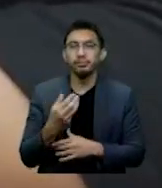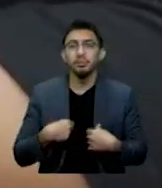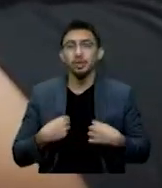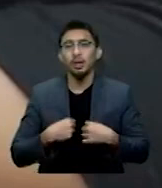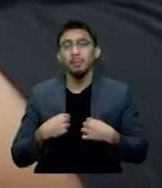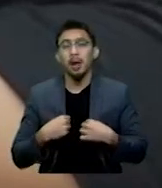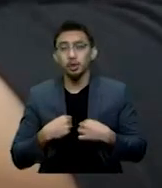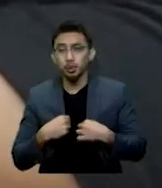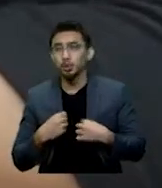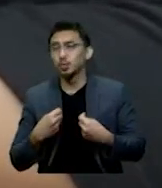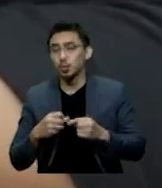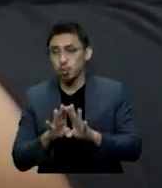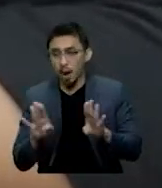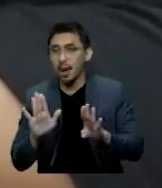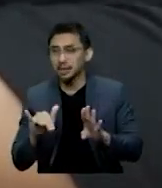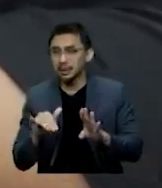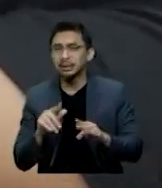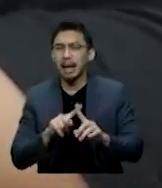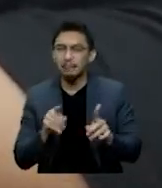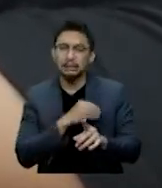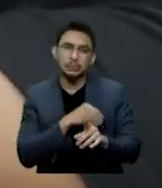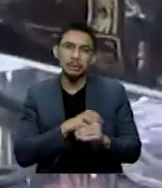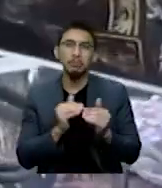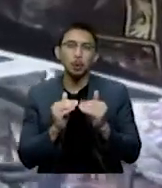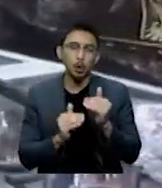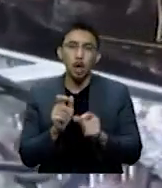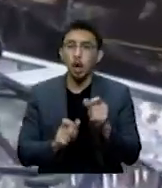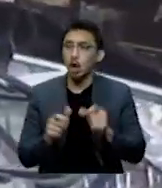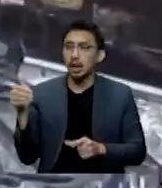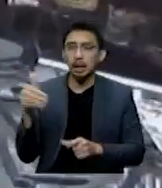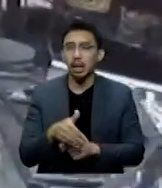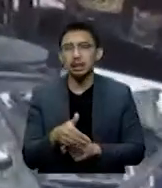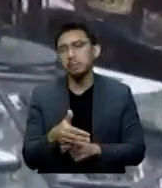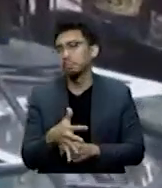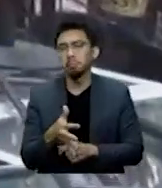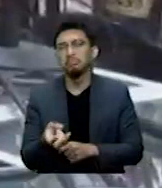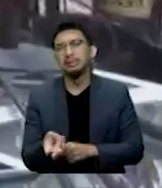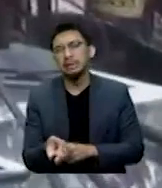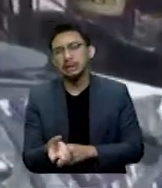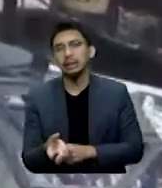bertahan, omsetnya turun karena pembeli terus berkurang. Bisa langsung dicekot aja.